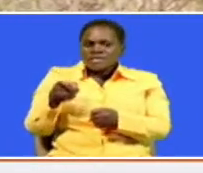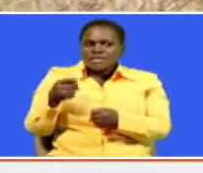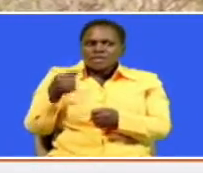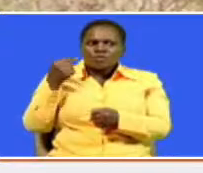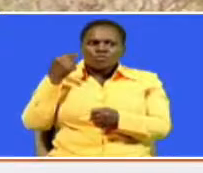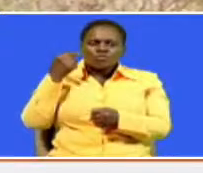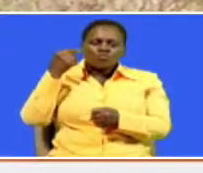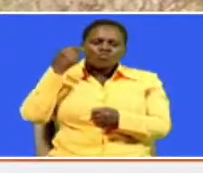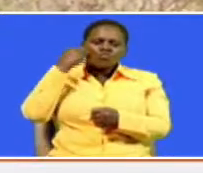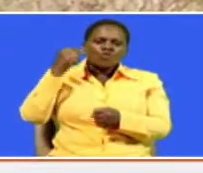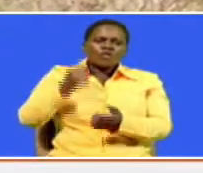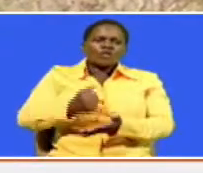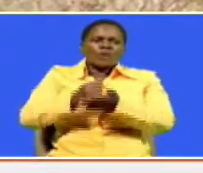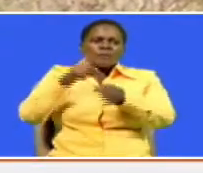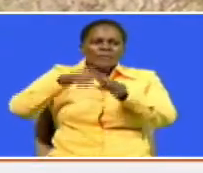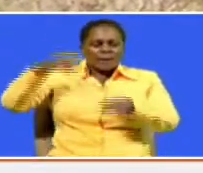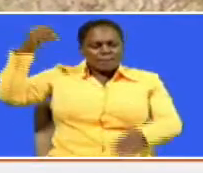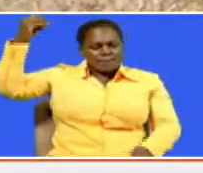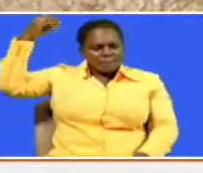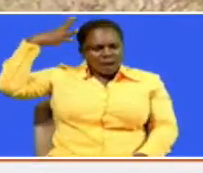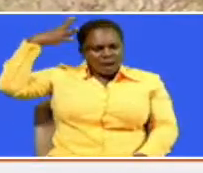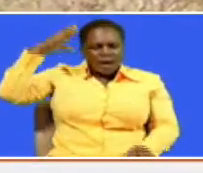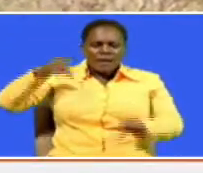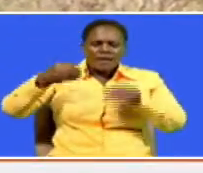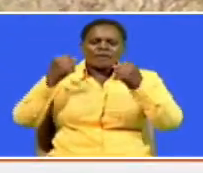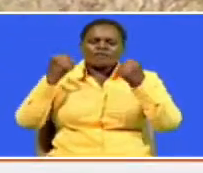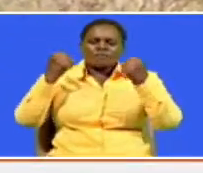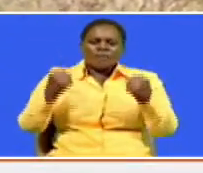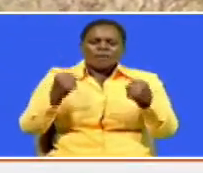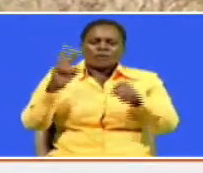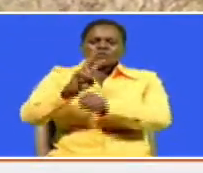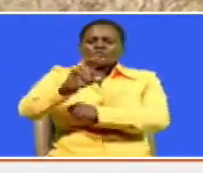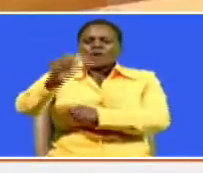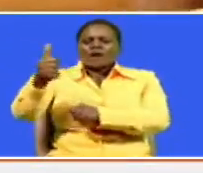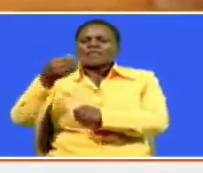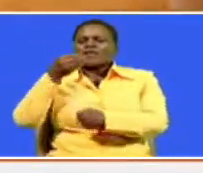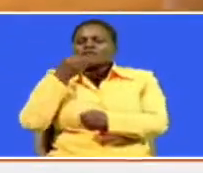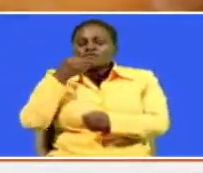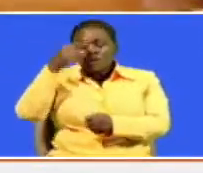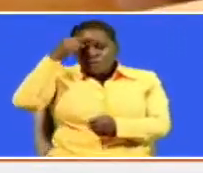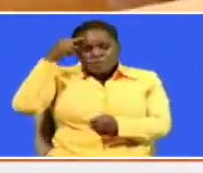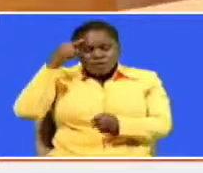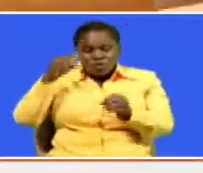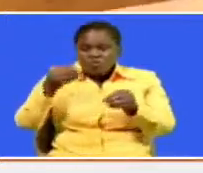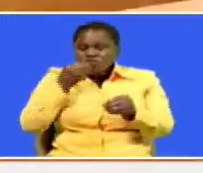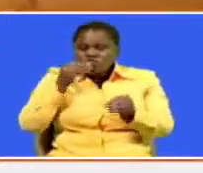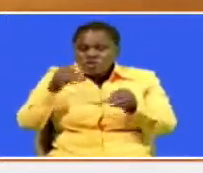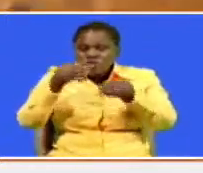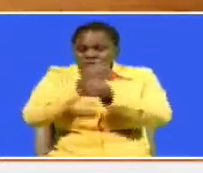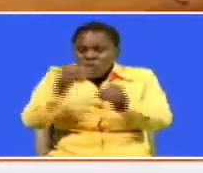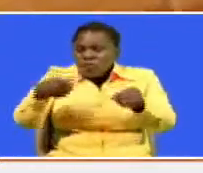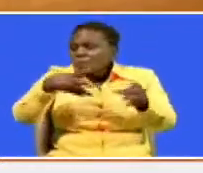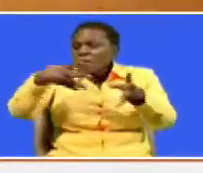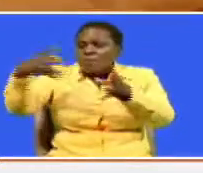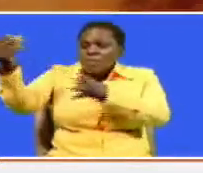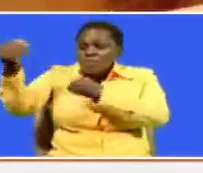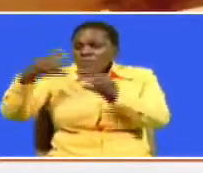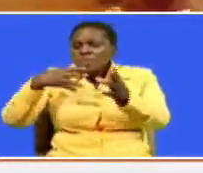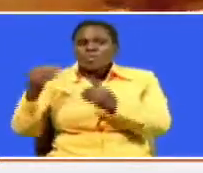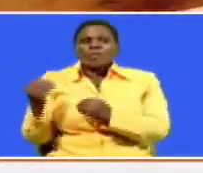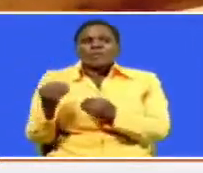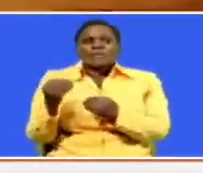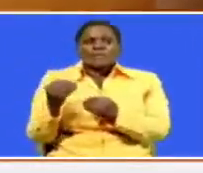ile ya kuwasaidia tu wakati wa kiangazi, kuwapea nguvu, kutafuta chakula ingine. Kwa sababu usipowalisha wataenda, ambao